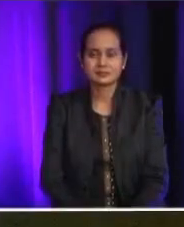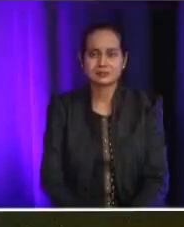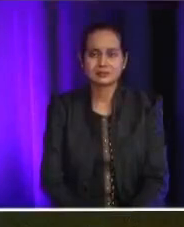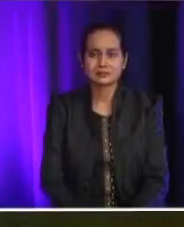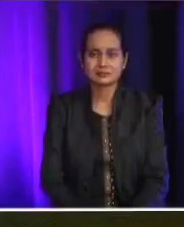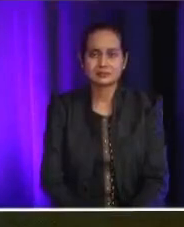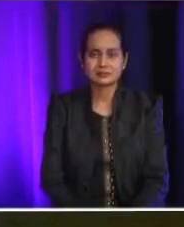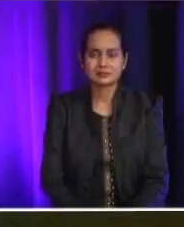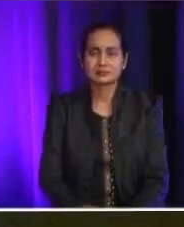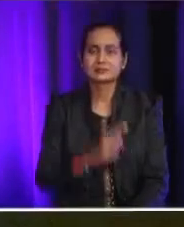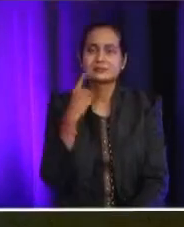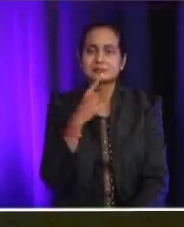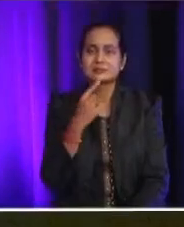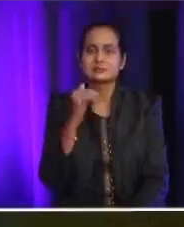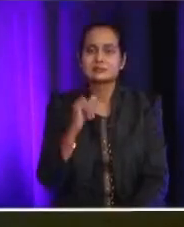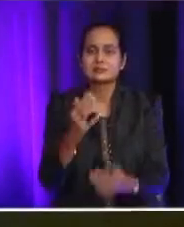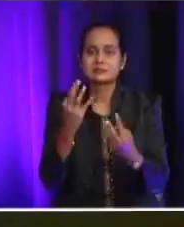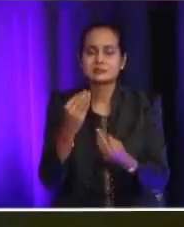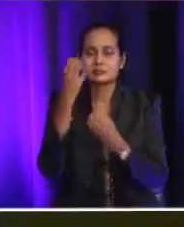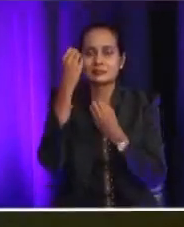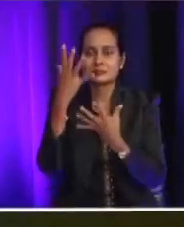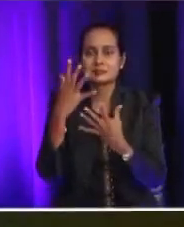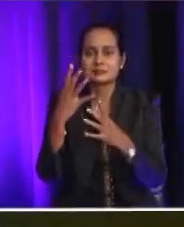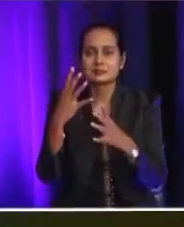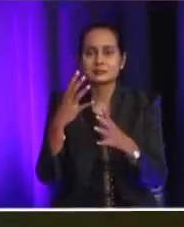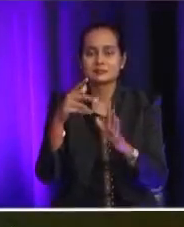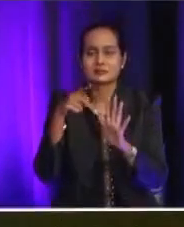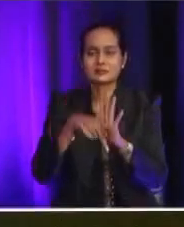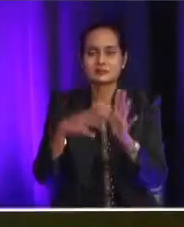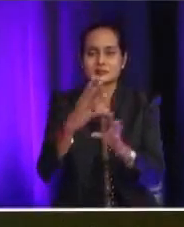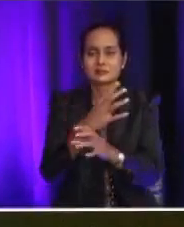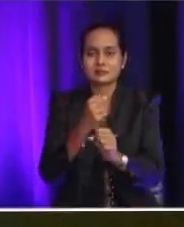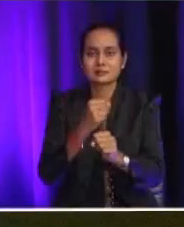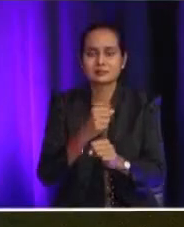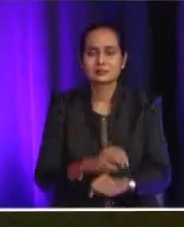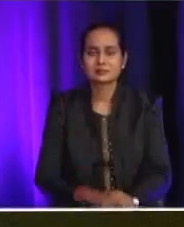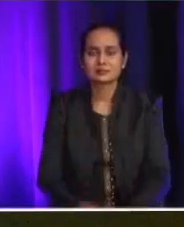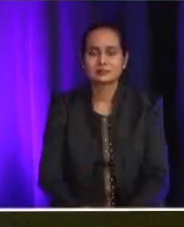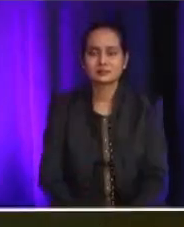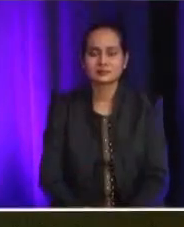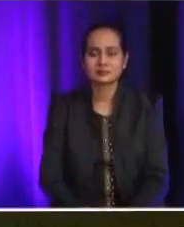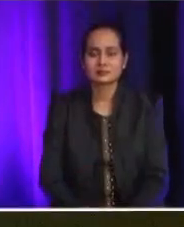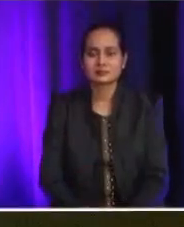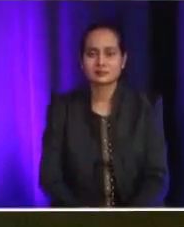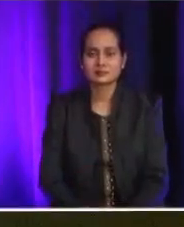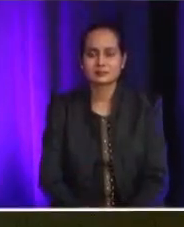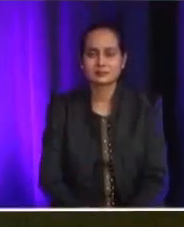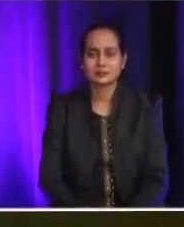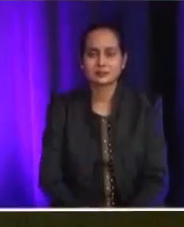Siapa yang nak bagi pandangan ya? Okey, boleh angkat tangan dulu. Saya nak cuba cikgu.